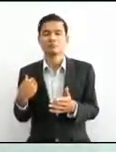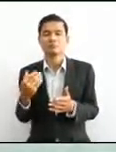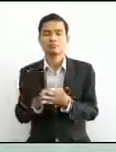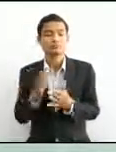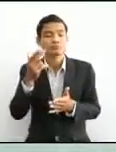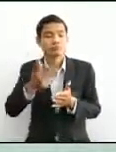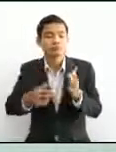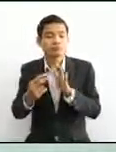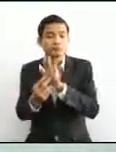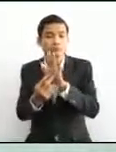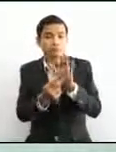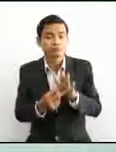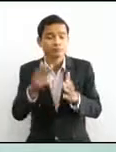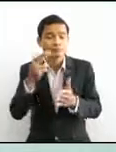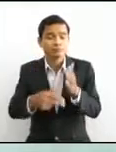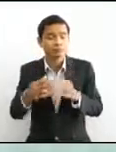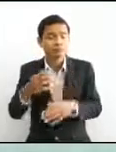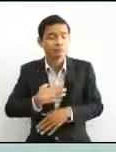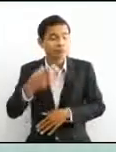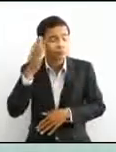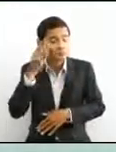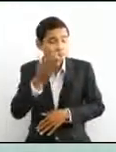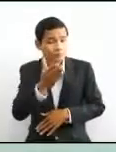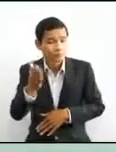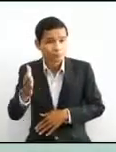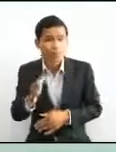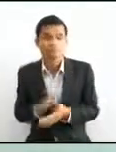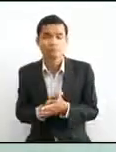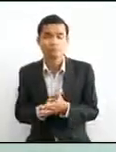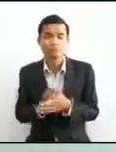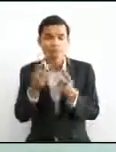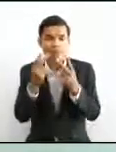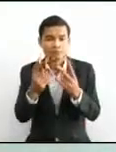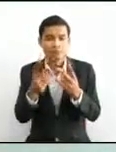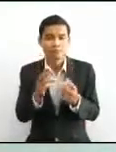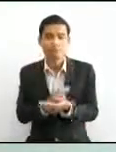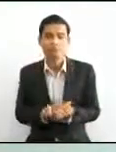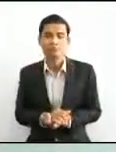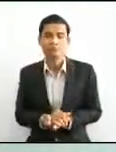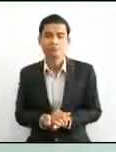nâng miên là vẫy ra mà bằng hành con tiết con chẳng đằng ngày con chà lấy con chầm mớ